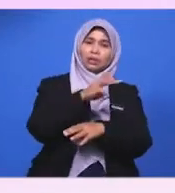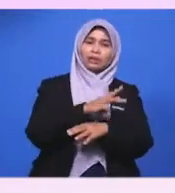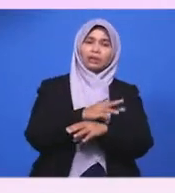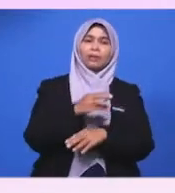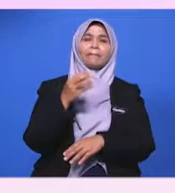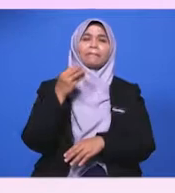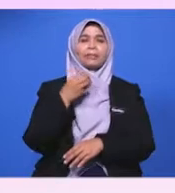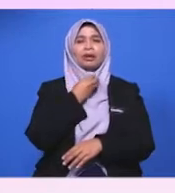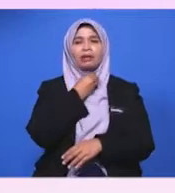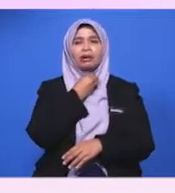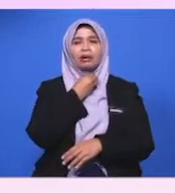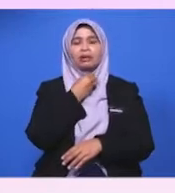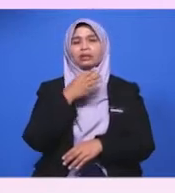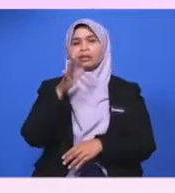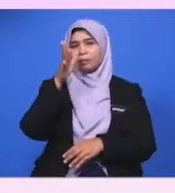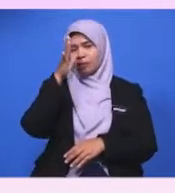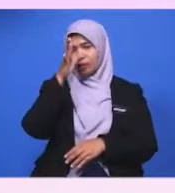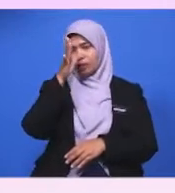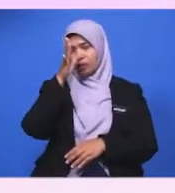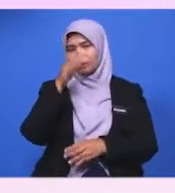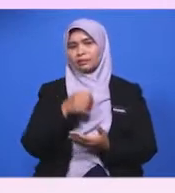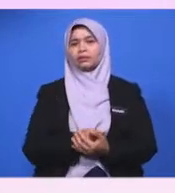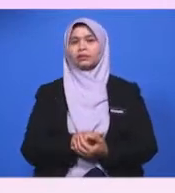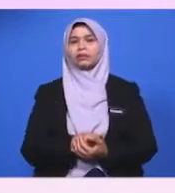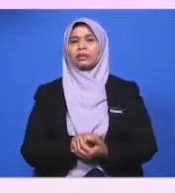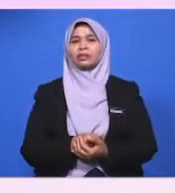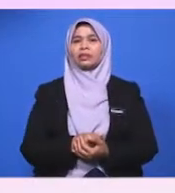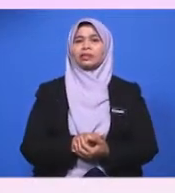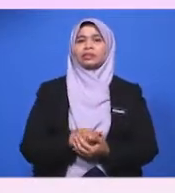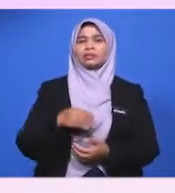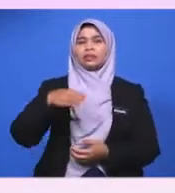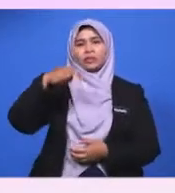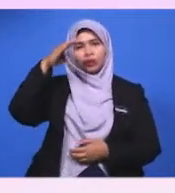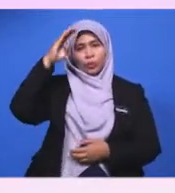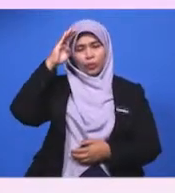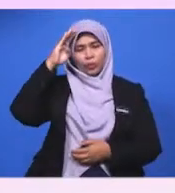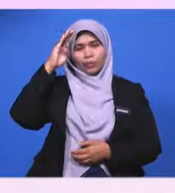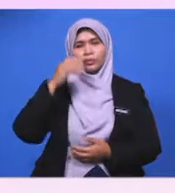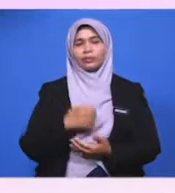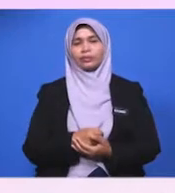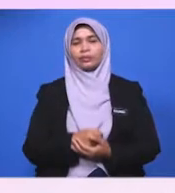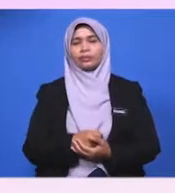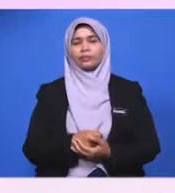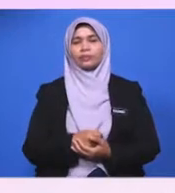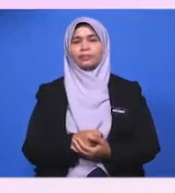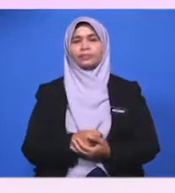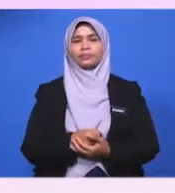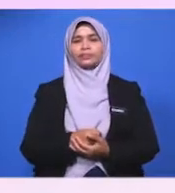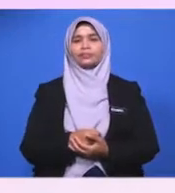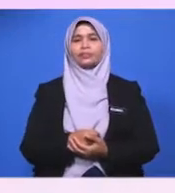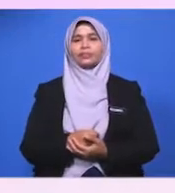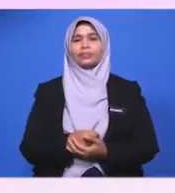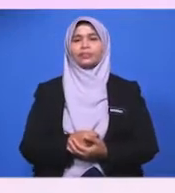Perak, Jasin dan Merlimau di Melaka, Keluang, Labis, Segamat dan Simpang Renggam